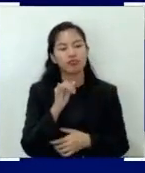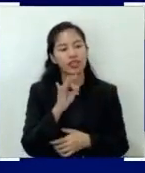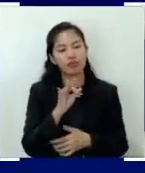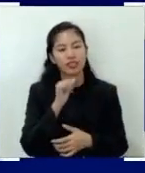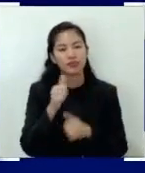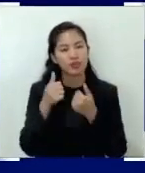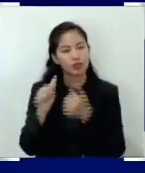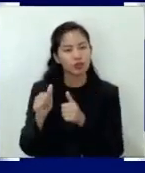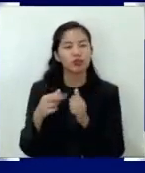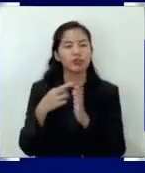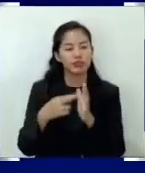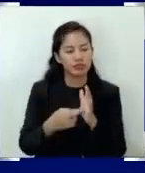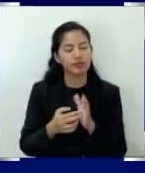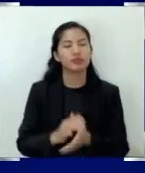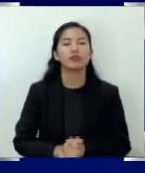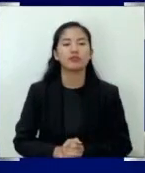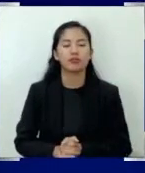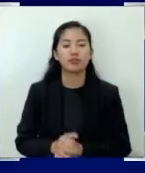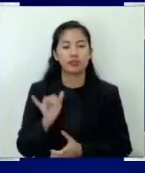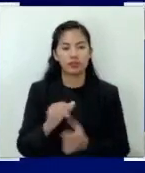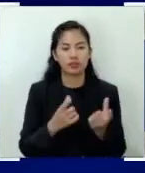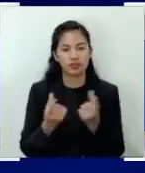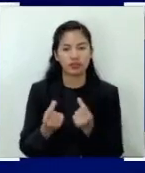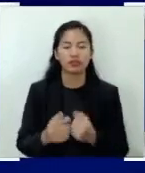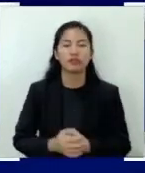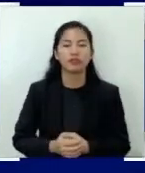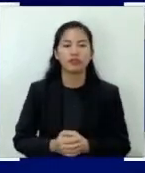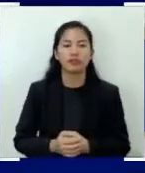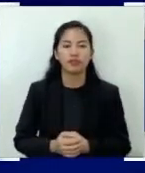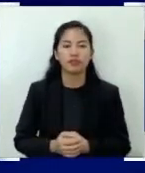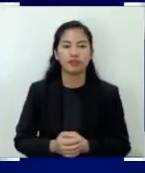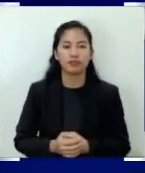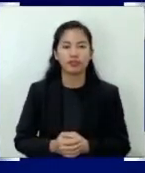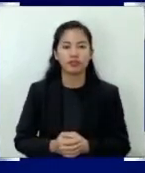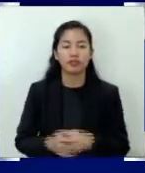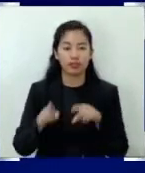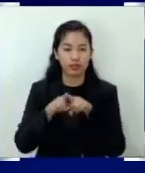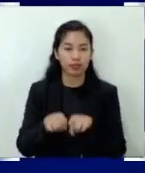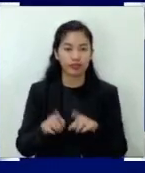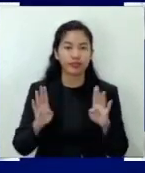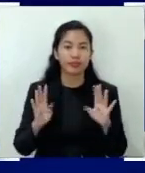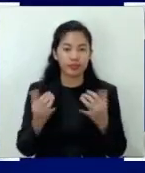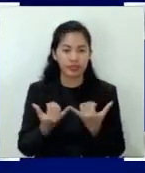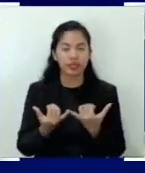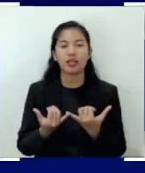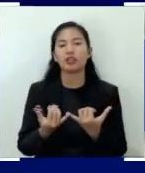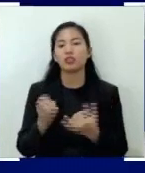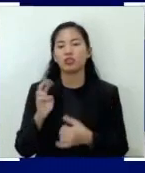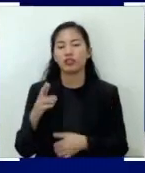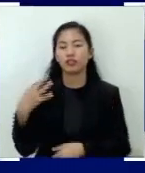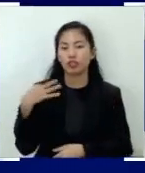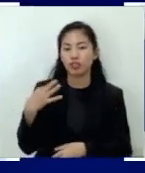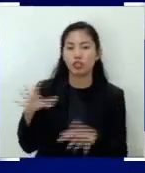ganun ginagawa natin. Or kaya na-encourage namin minsan yung mga barangay natin or kaya mga volunteer groups kung mayroon